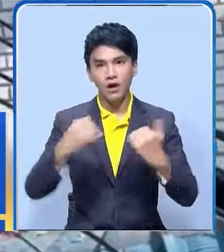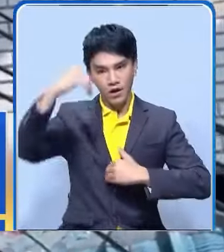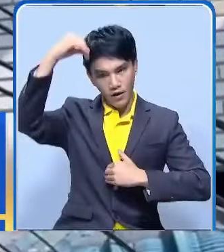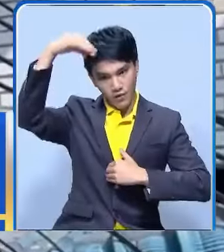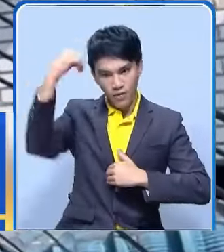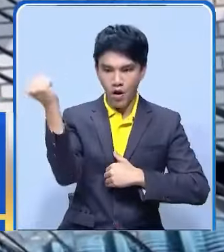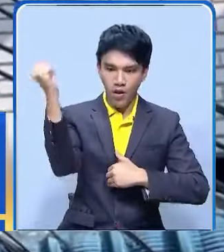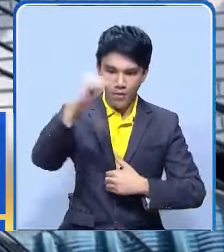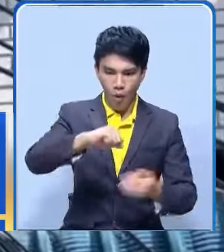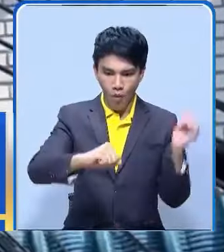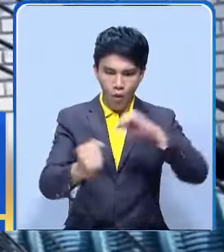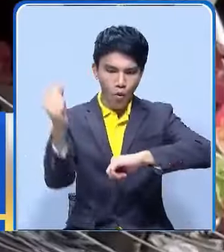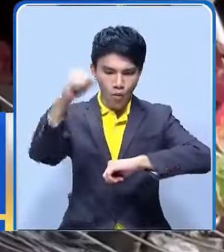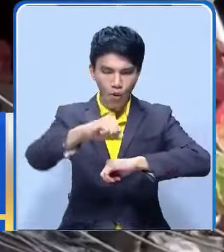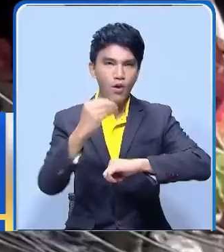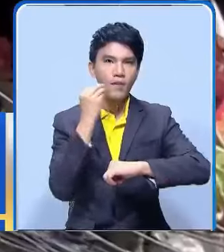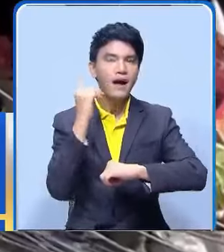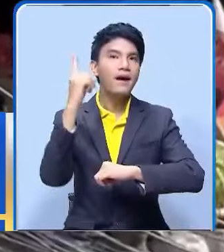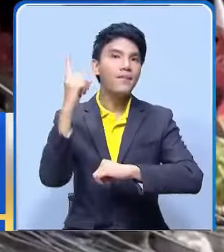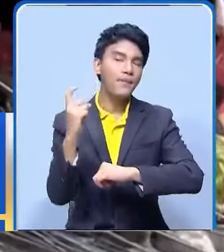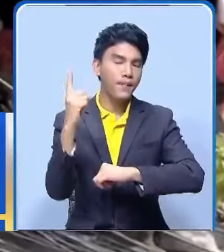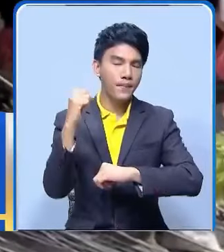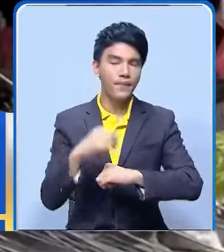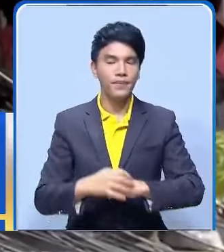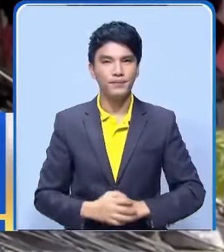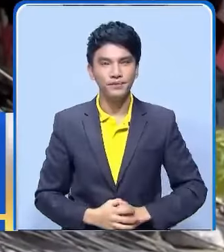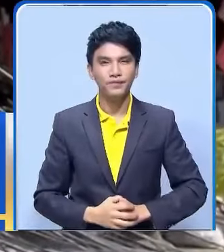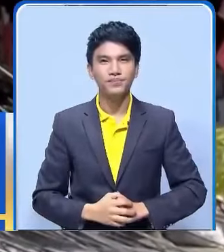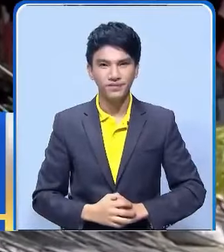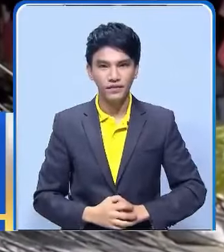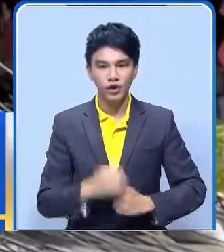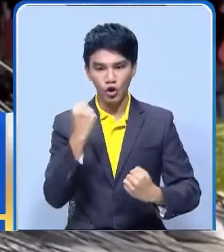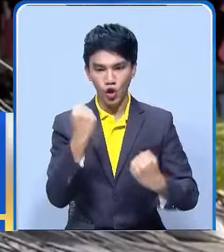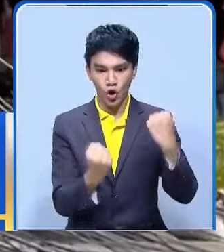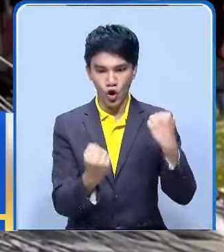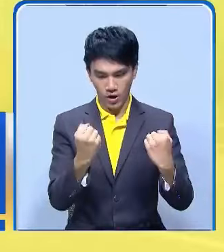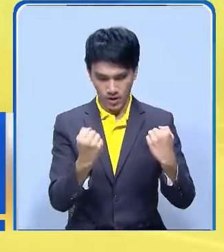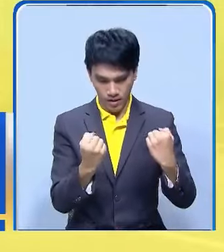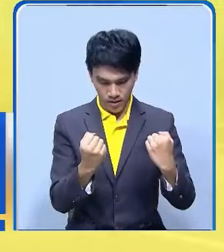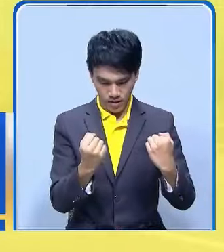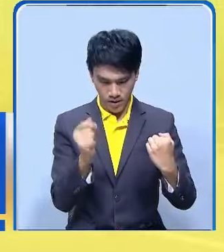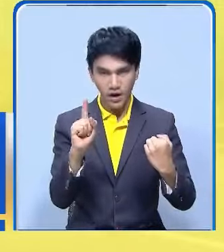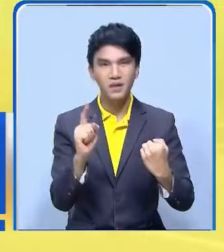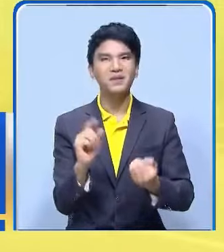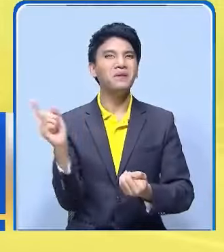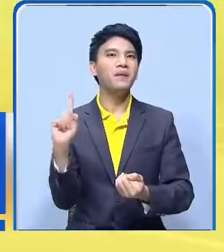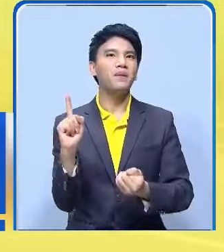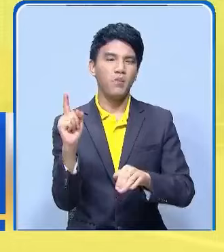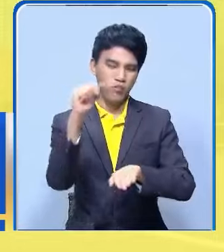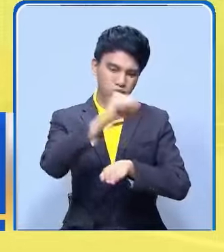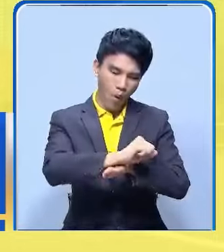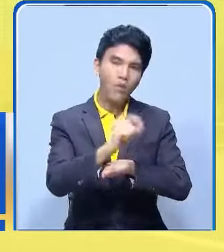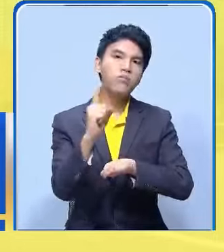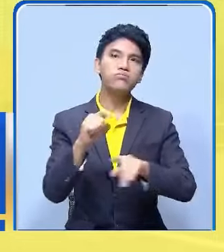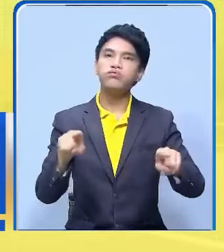ล้มทับบ้านเรือนได้รับความเสียหายกันไปด้วยส่วนรถยนต์คันเกิดเหตุค่ะด้านหน้าใช้คำว่าพังยับ